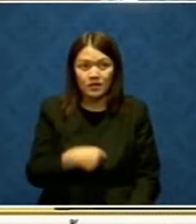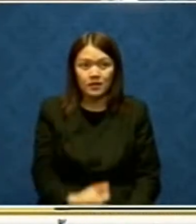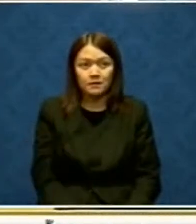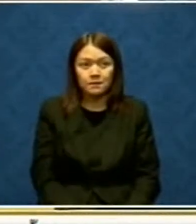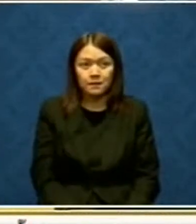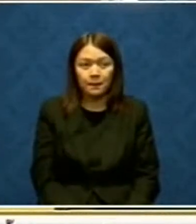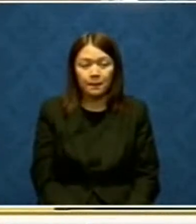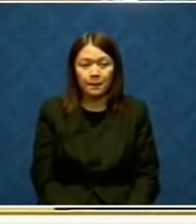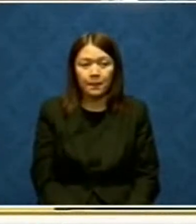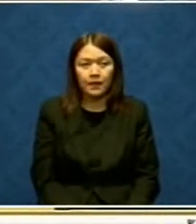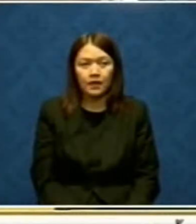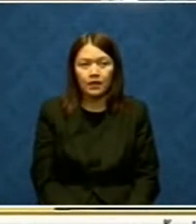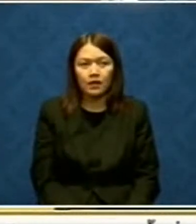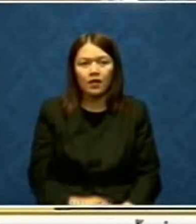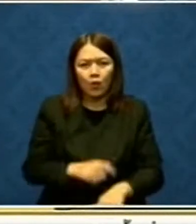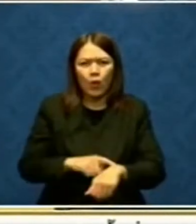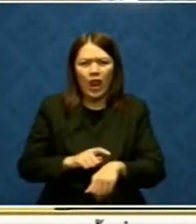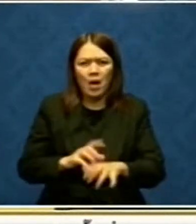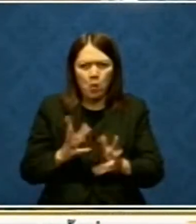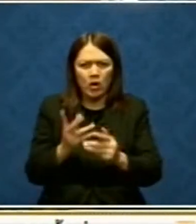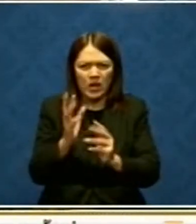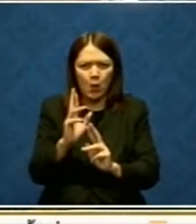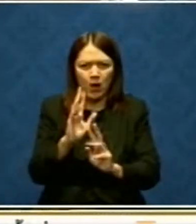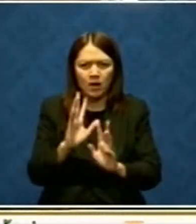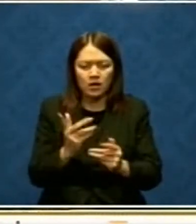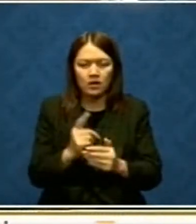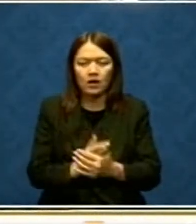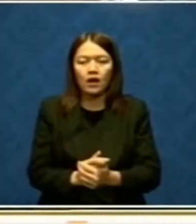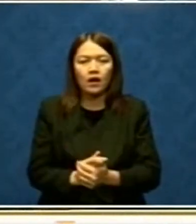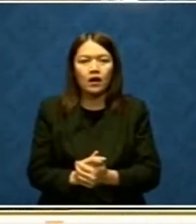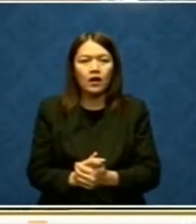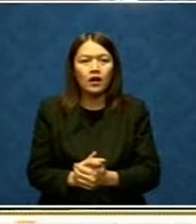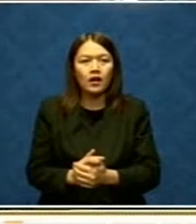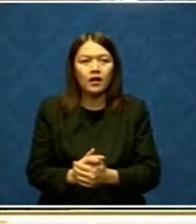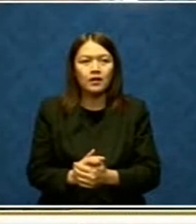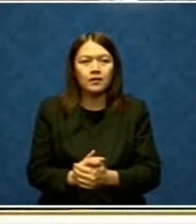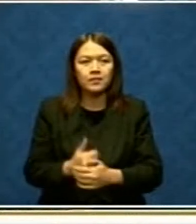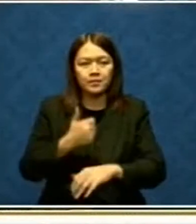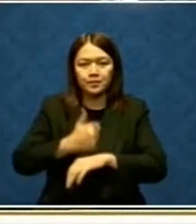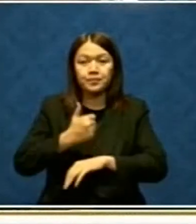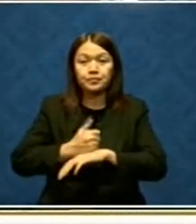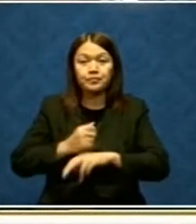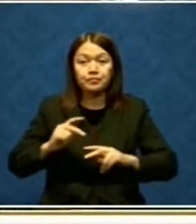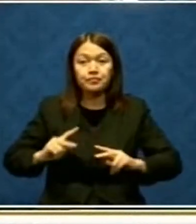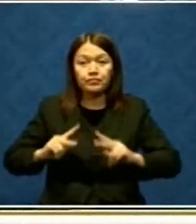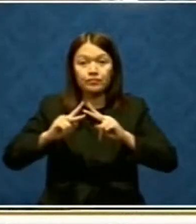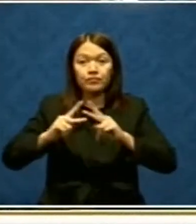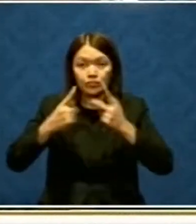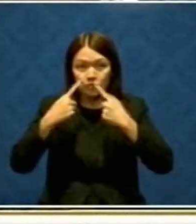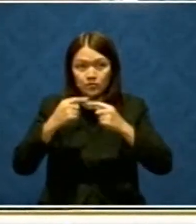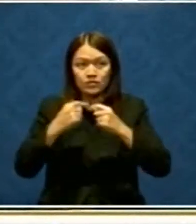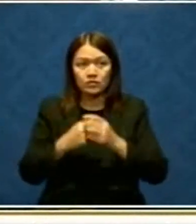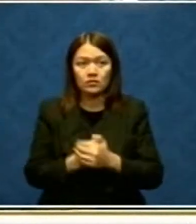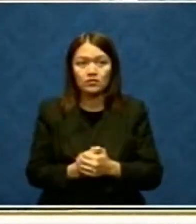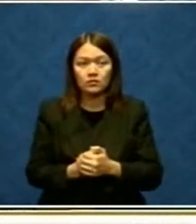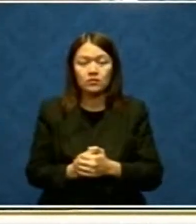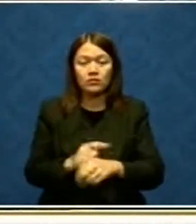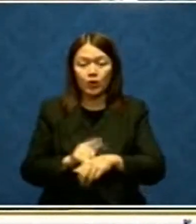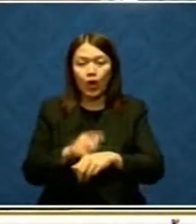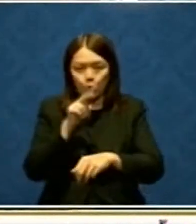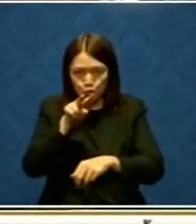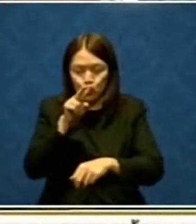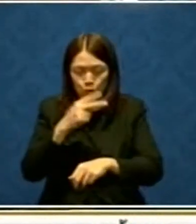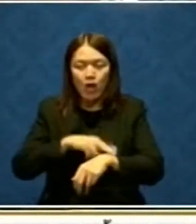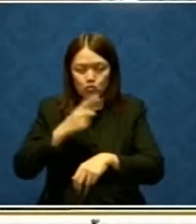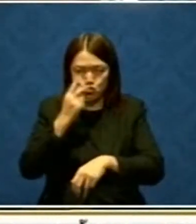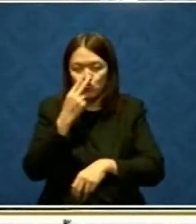ตอบดีป่ะครับเดี๋ยวผมเกรงว่าจะหมดเวลา30นาทีครับเดี๋ยวเหลือ ท่าน ย ัง เหล ืออ ีกคำถามที่3นะครับ ผมยังเหลืออยู่11นาทีครับขอบคุณครับท่าน